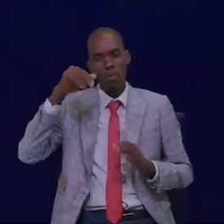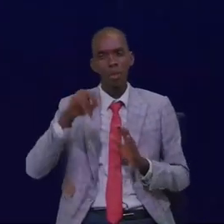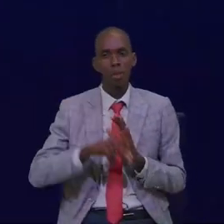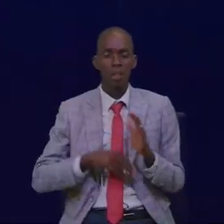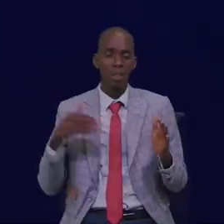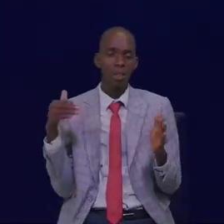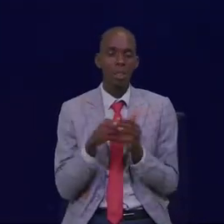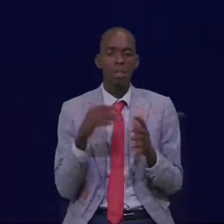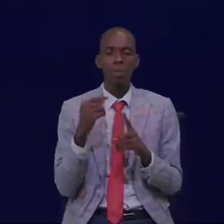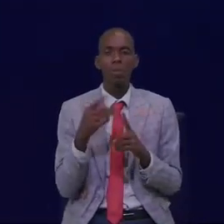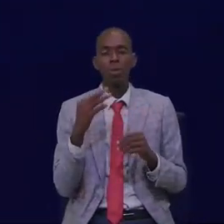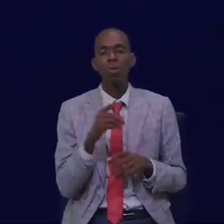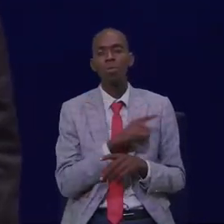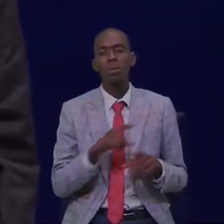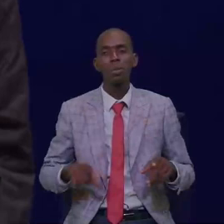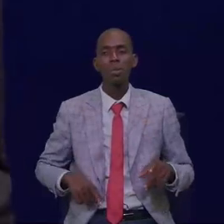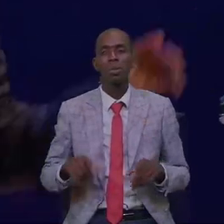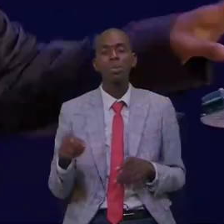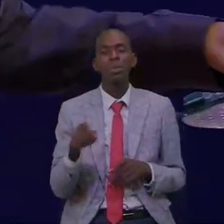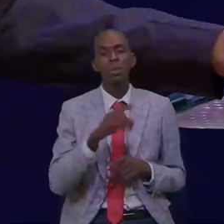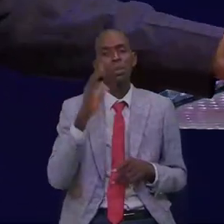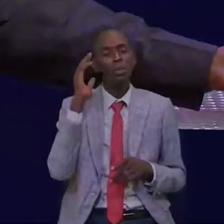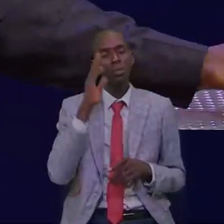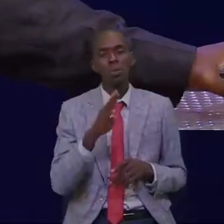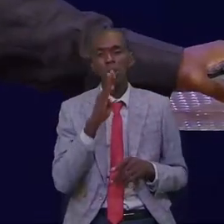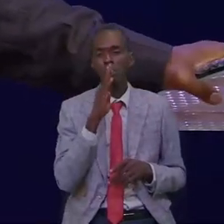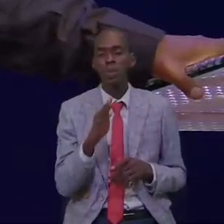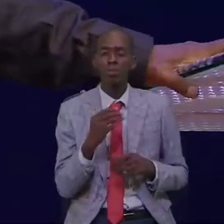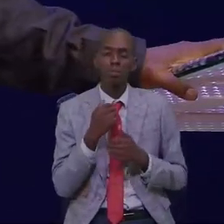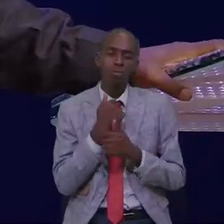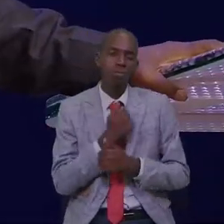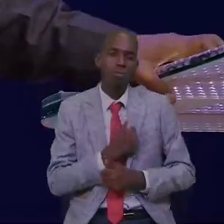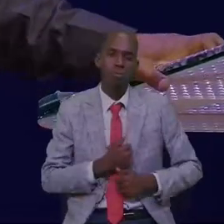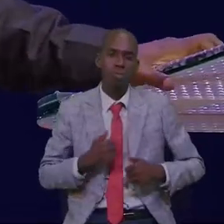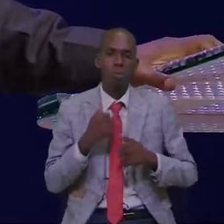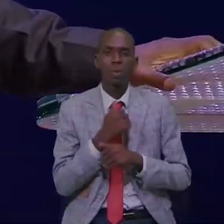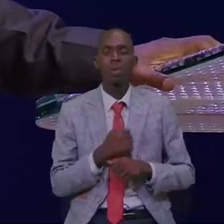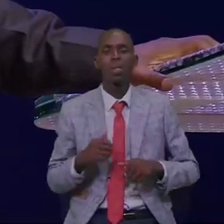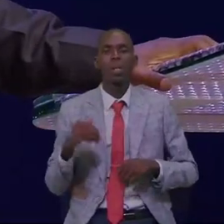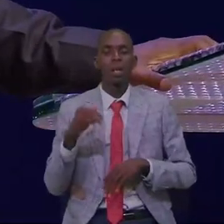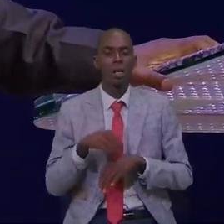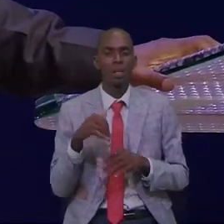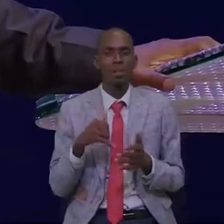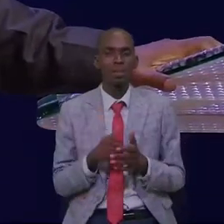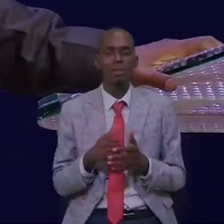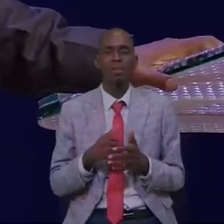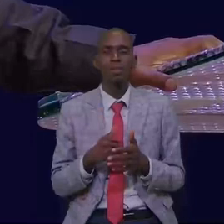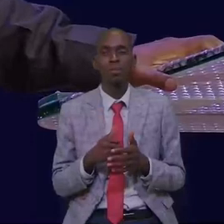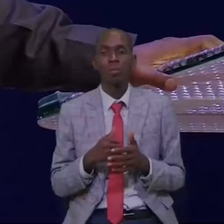leur rébellion contre la parole de Dieu, seront regrettés. Ils vont regretter pas un jour, deux jours, trois jours,